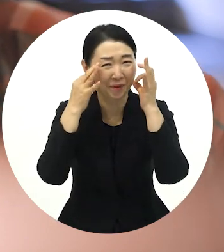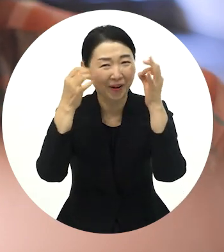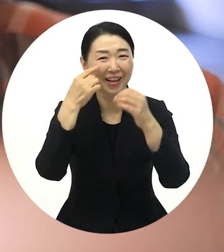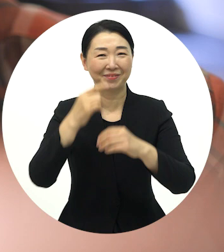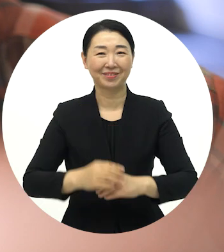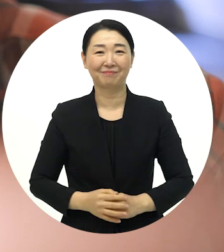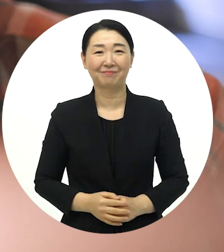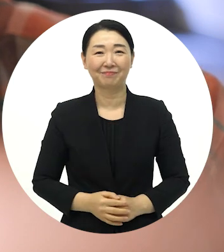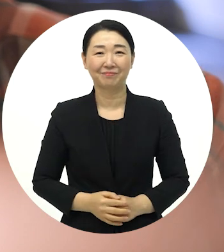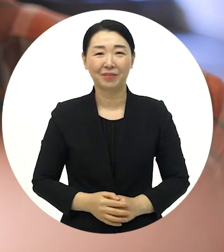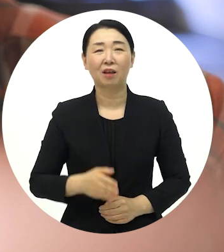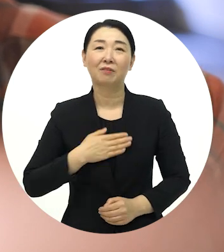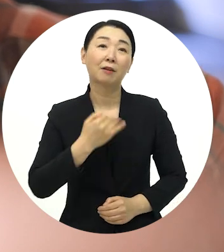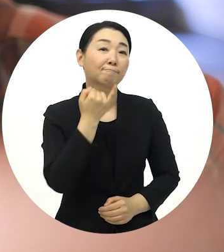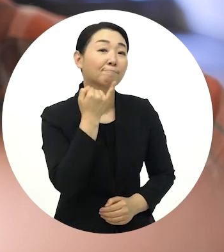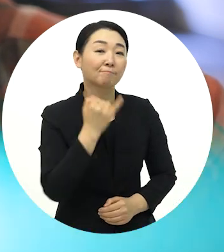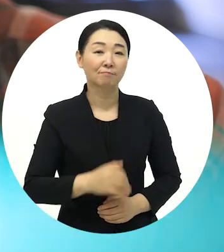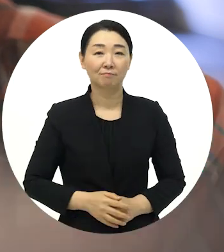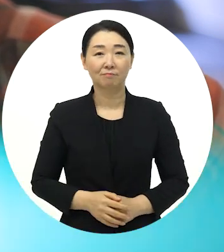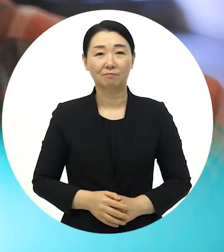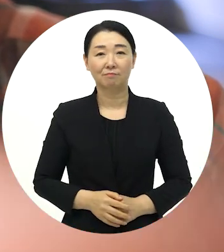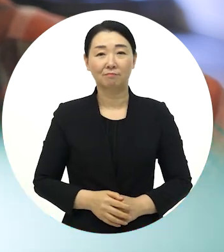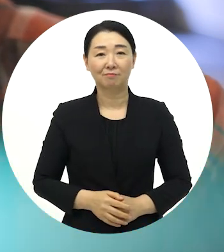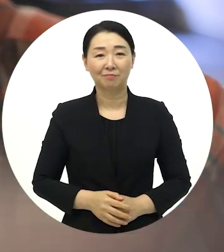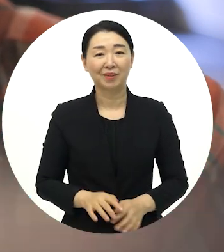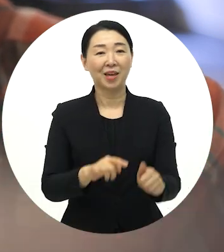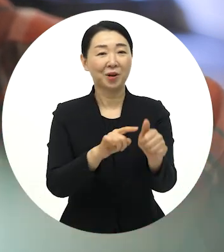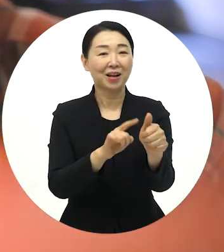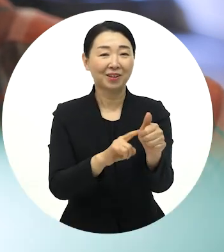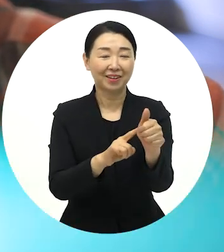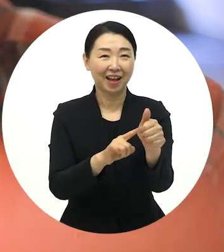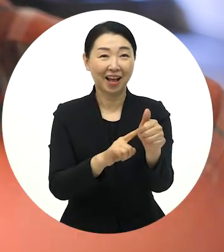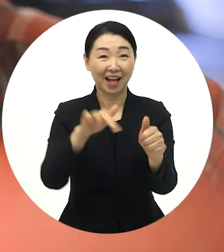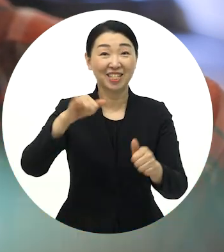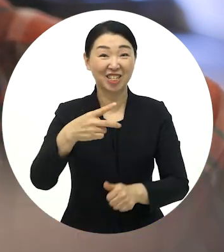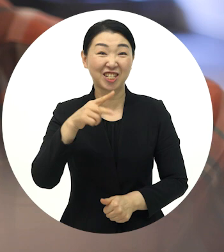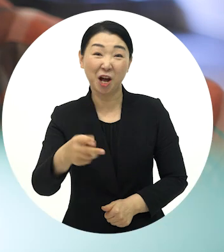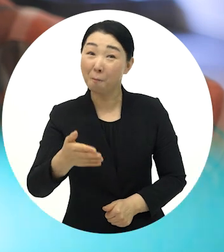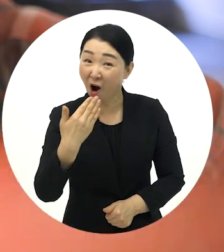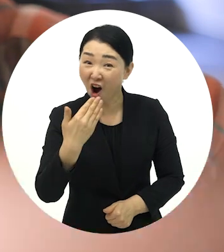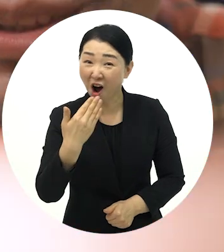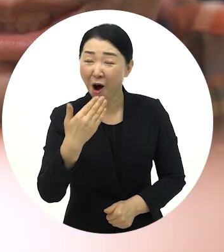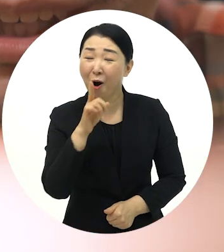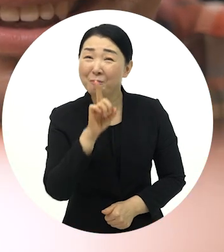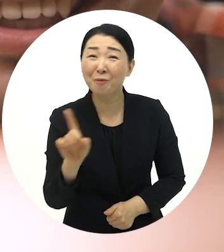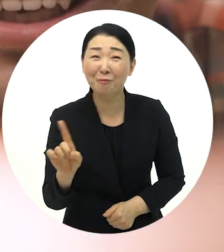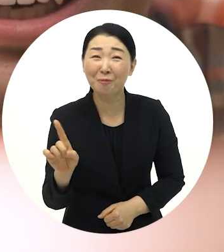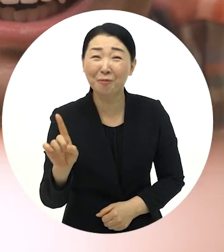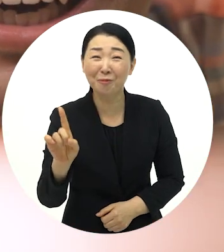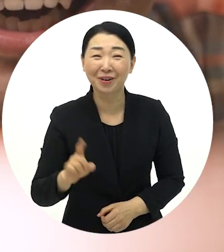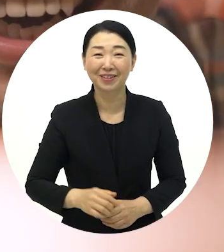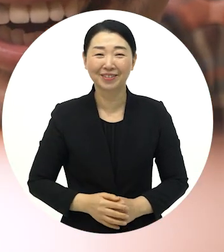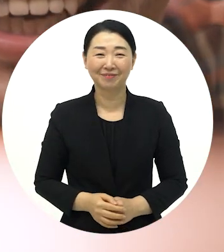있게 내가 진짜 노력해볼게. 응? 난 괜찮아. 강철이나 질 쳐드셔. 뭐라고? 질 쳐?